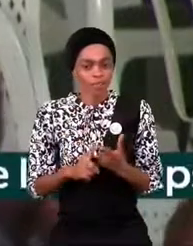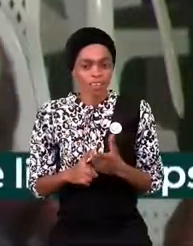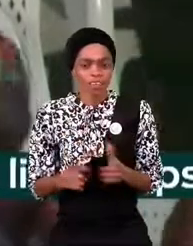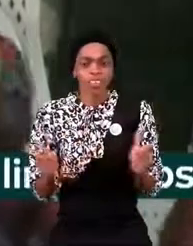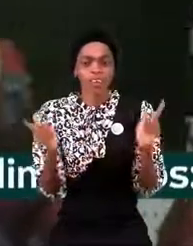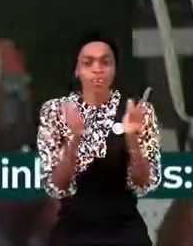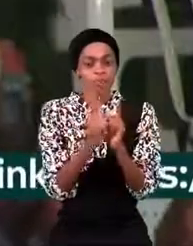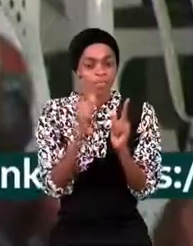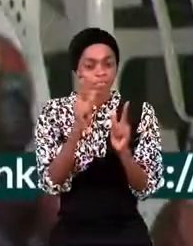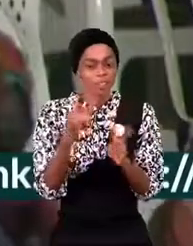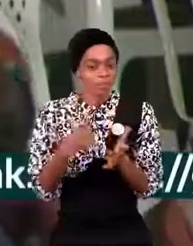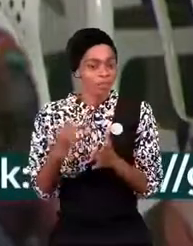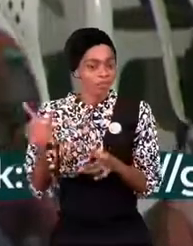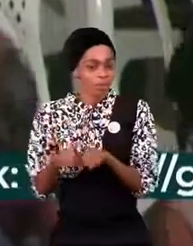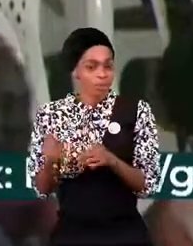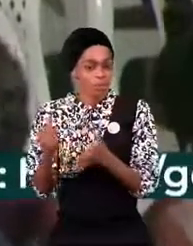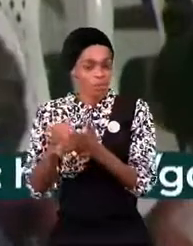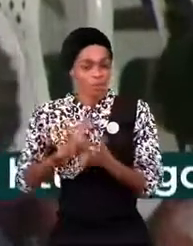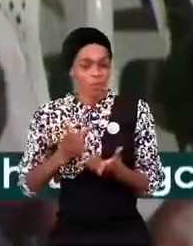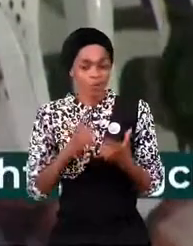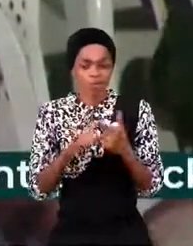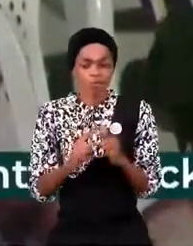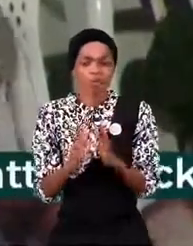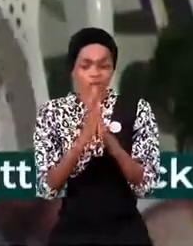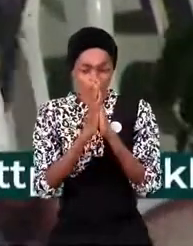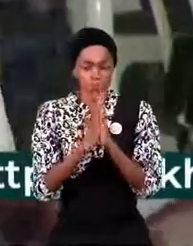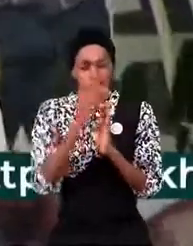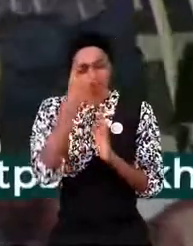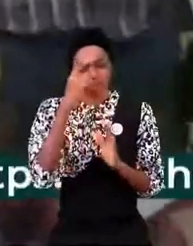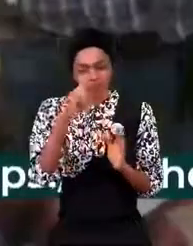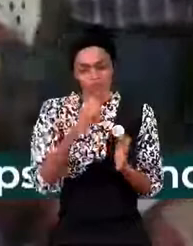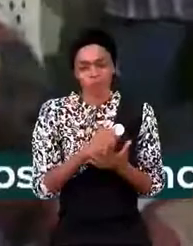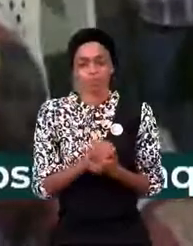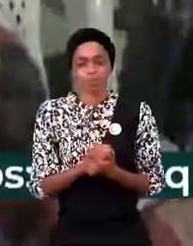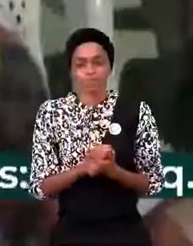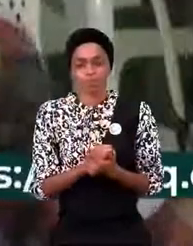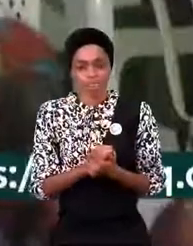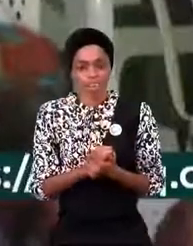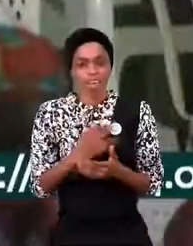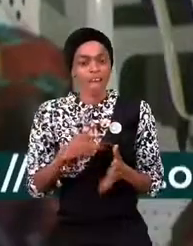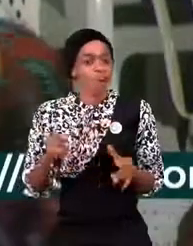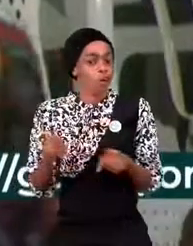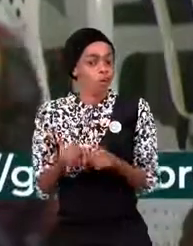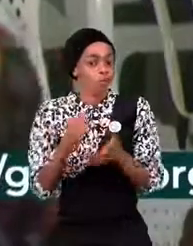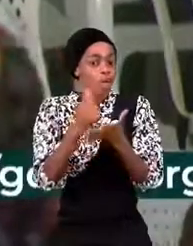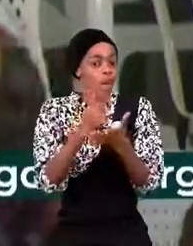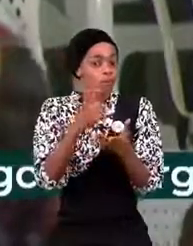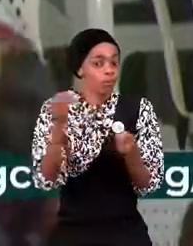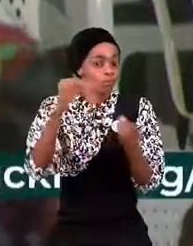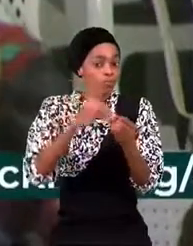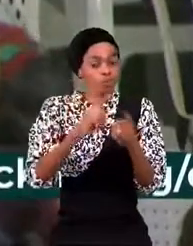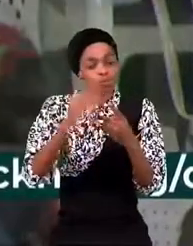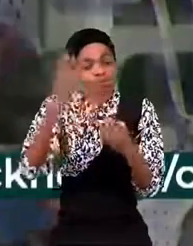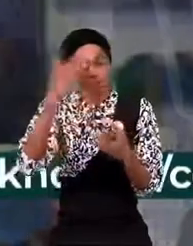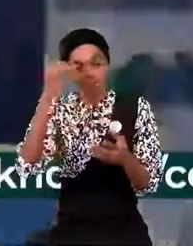communiqués sur ces chaînes de radio et de télévision. Ou bien par ce numéro